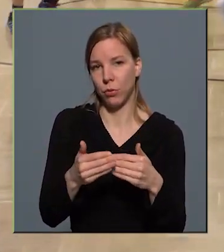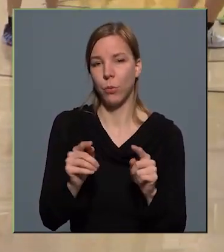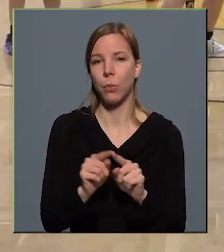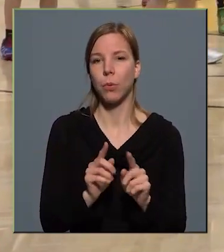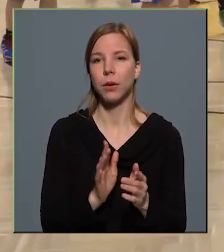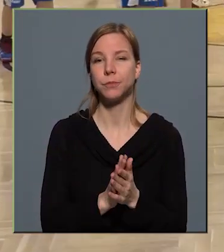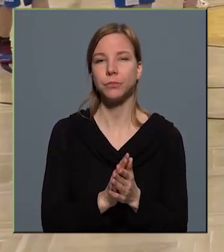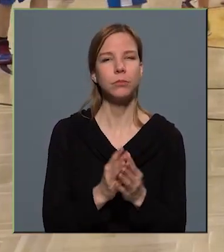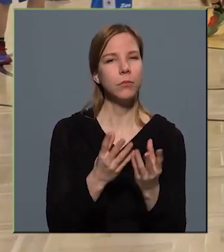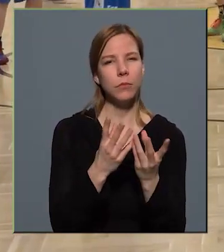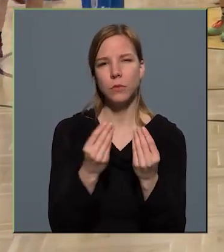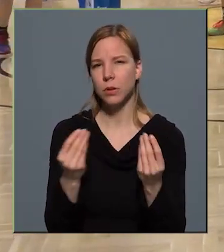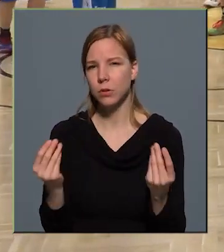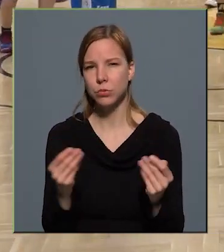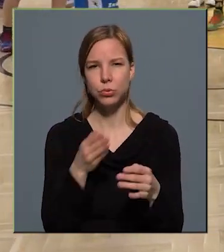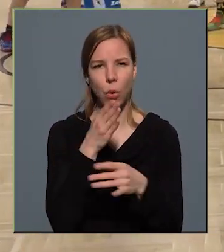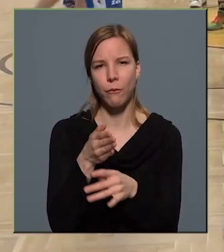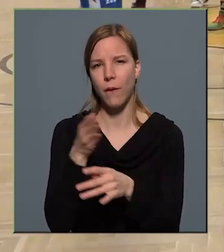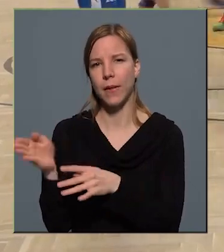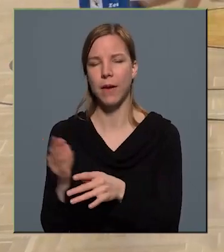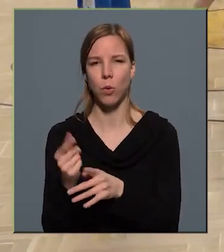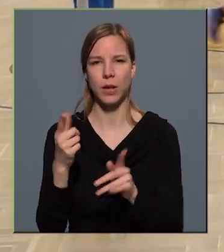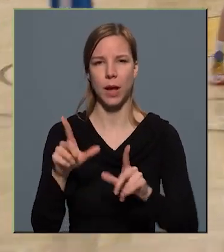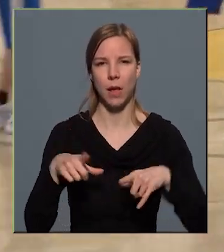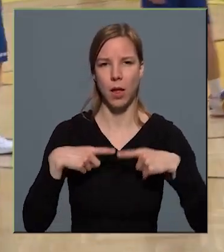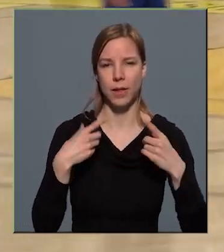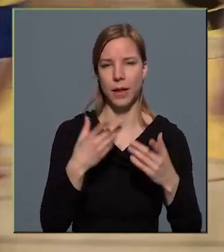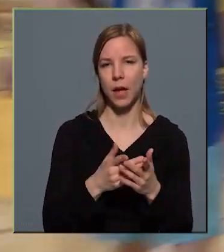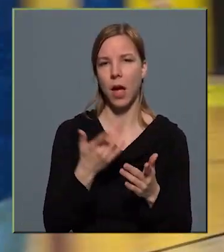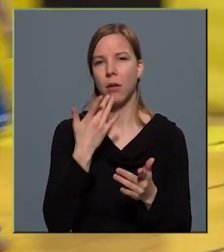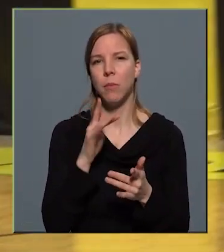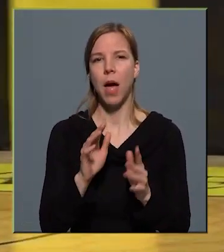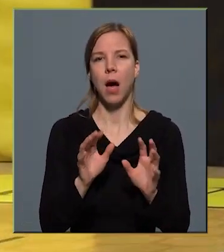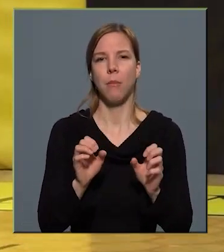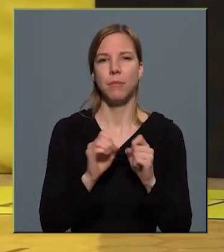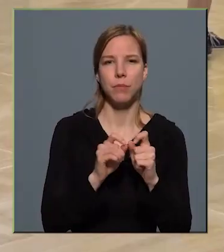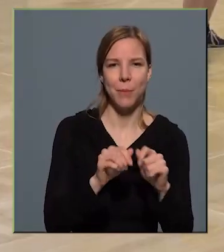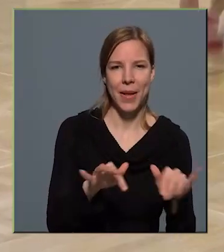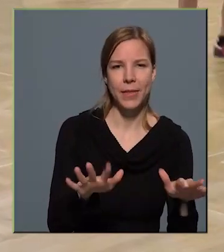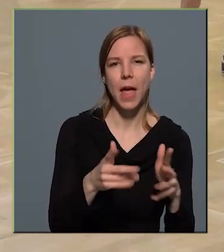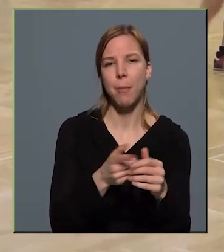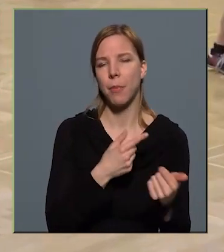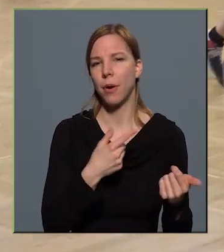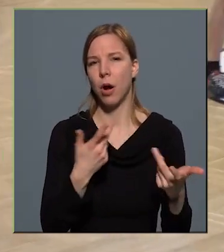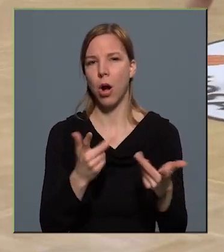minden felé megfordultál az életben, a médiában, ha úgy tetszik,